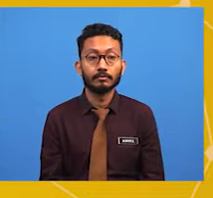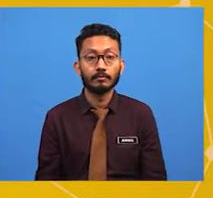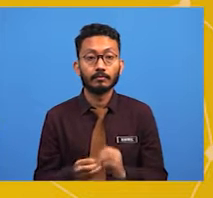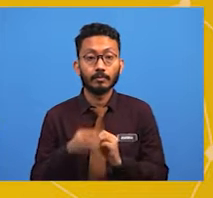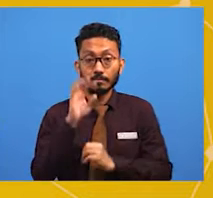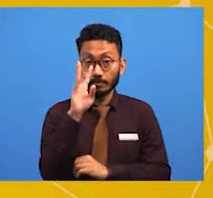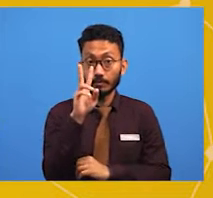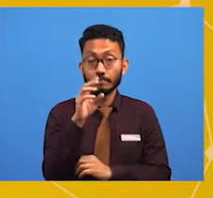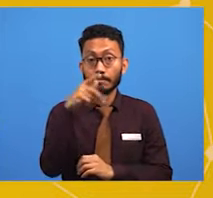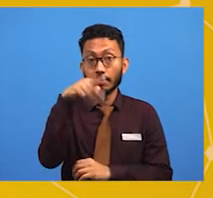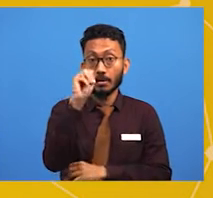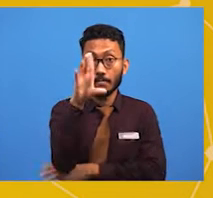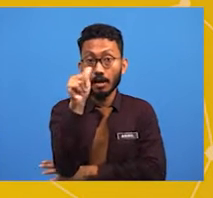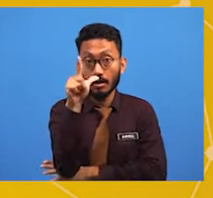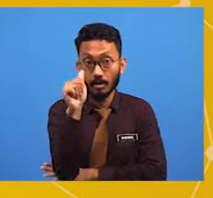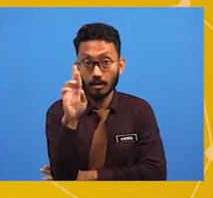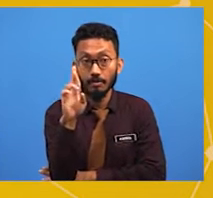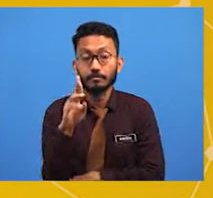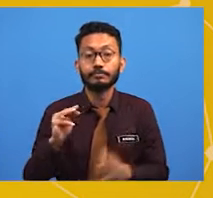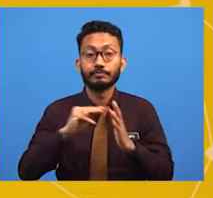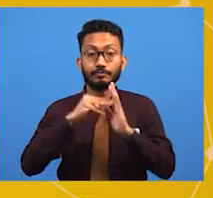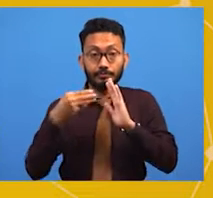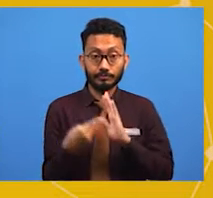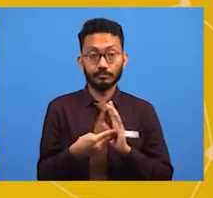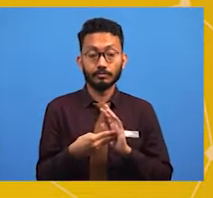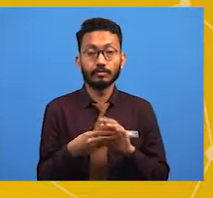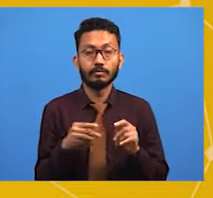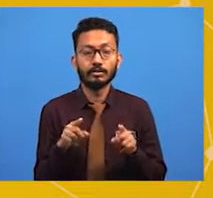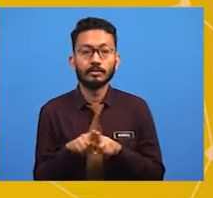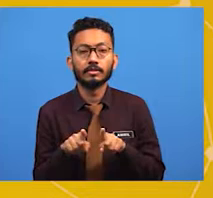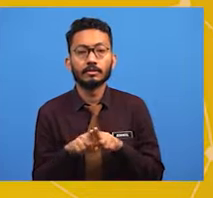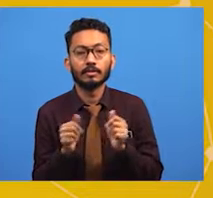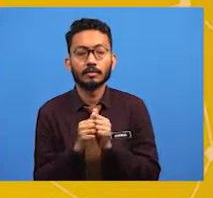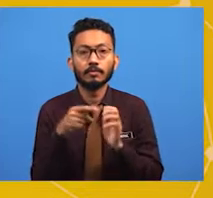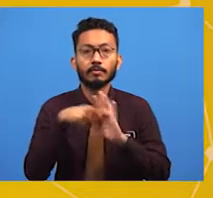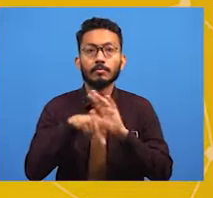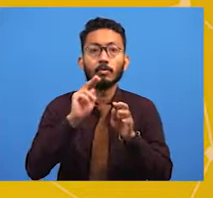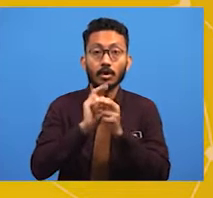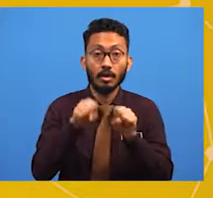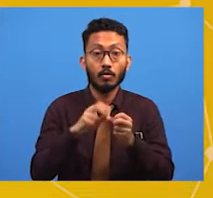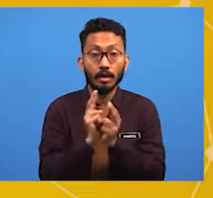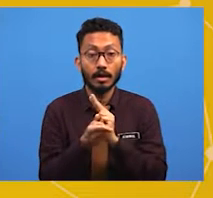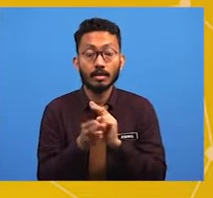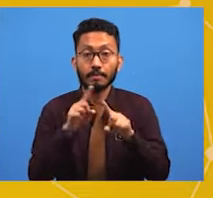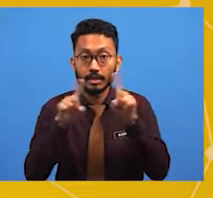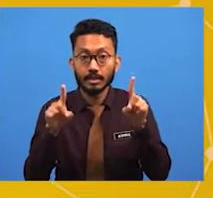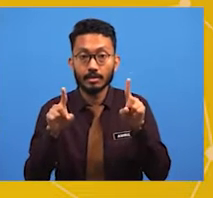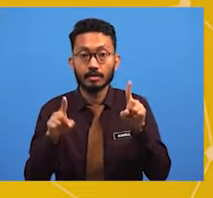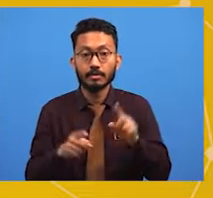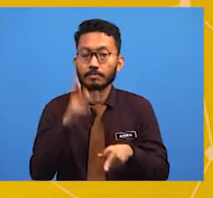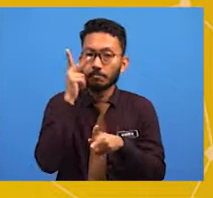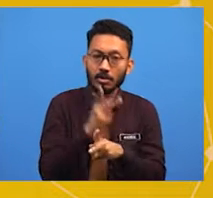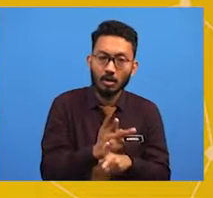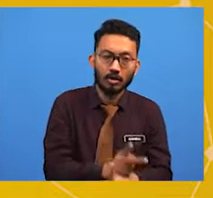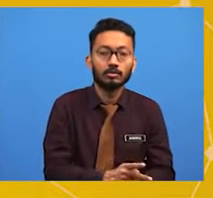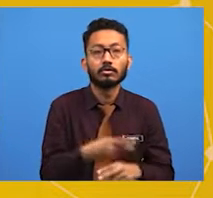Pemalar bertindak seakan-akan pemboleh ubah, iaitu pemalar akan menyimpan sesuatu